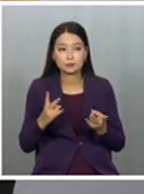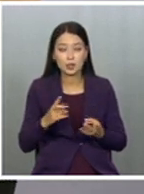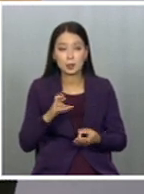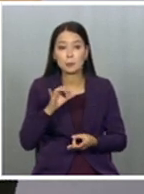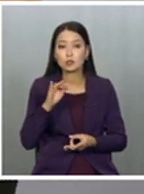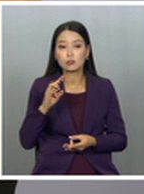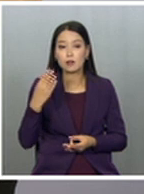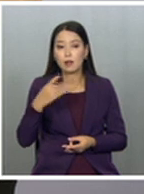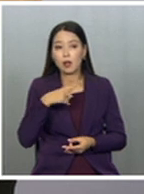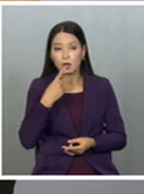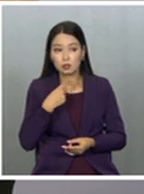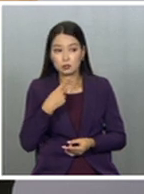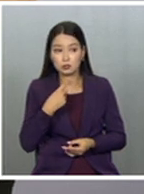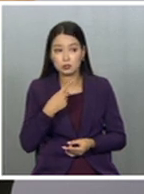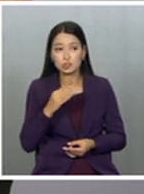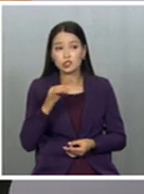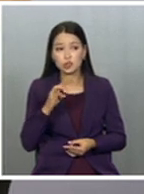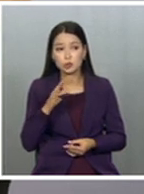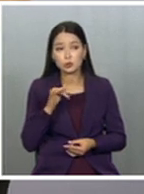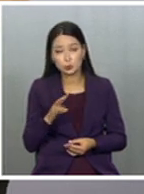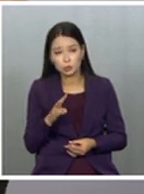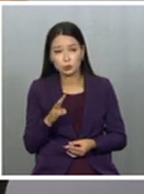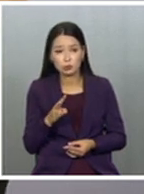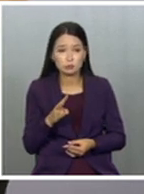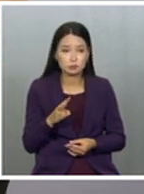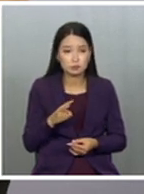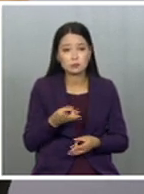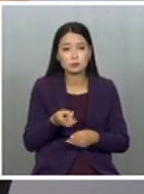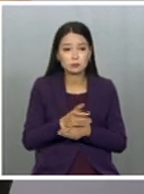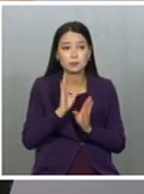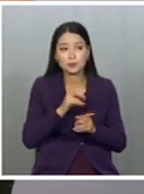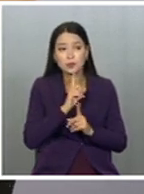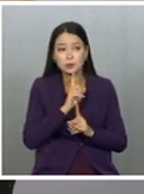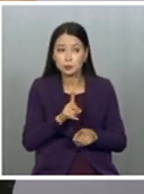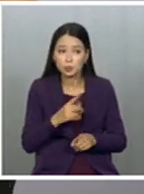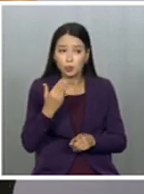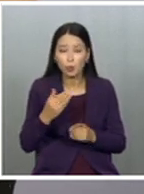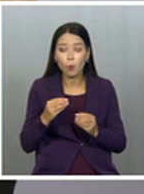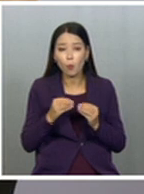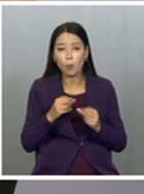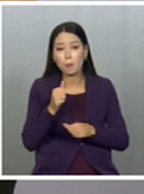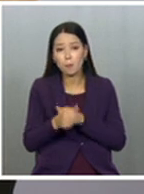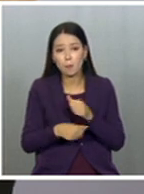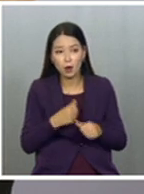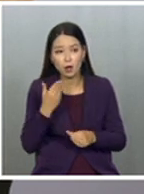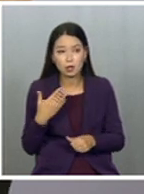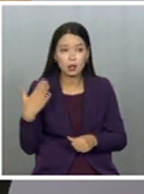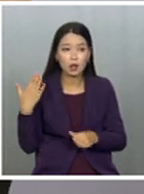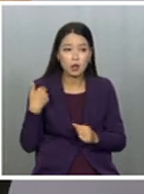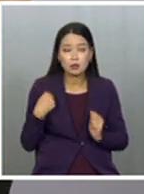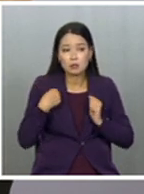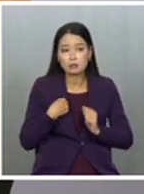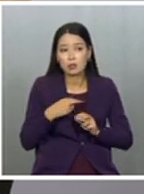айтқаны, жиенқұл күжірейіп келер ме екен, он мата арқасына тыққандай ақ, жіберме жиенқұлға